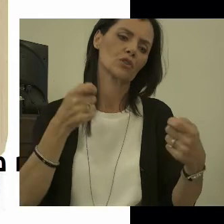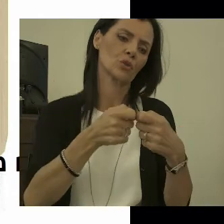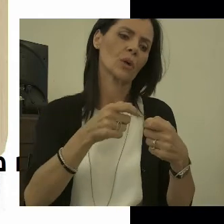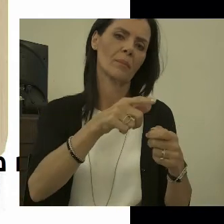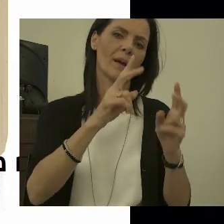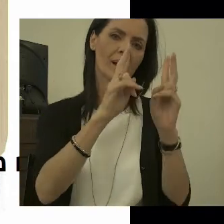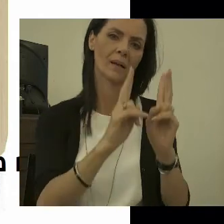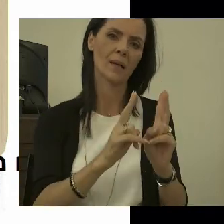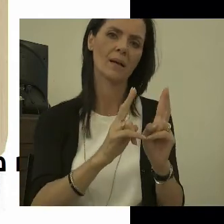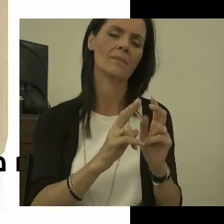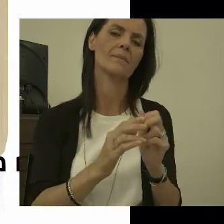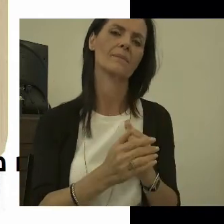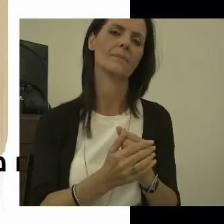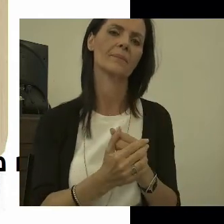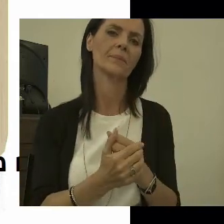לירידה לחניה.